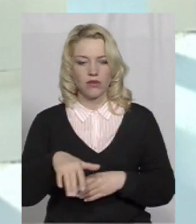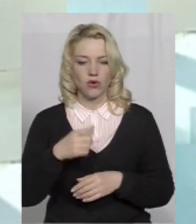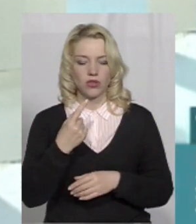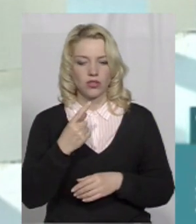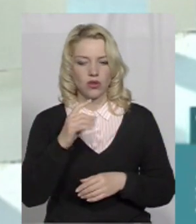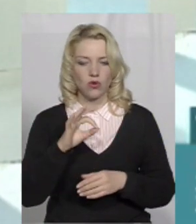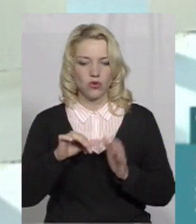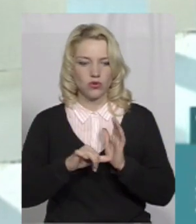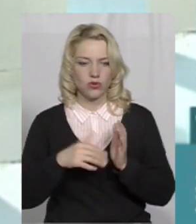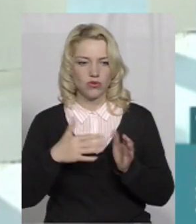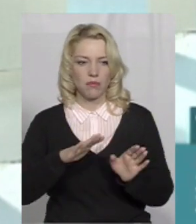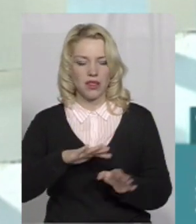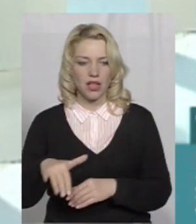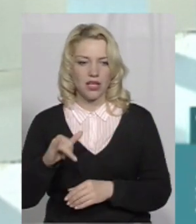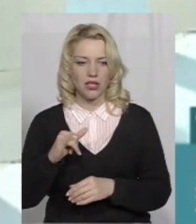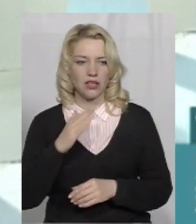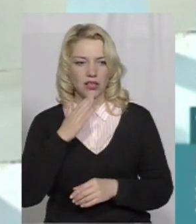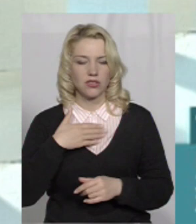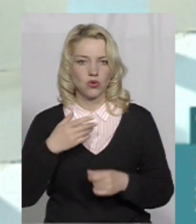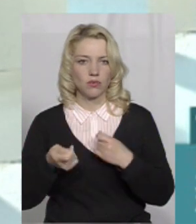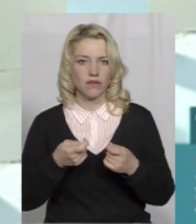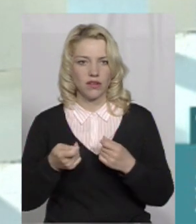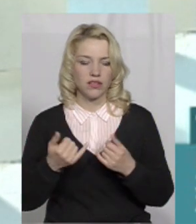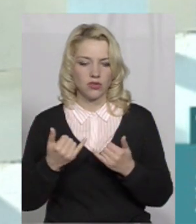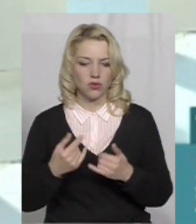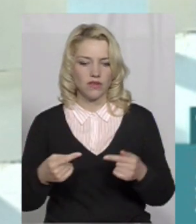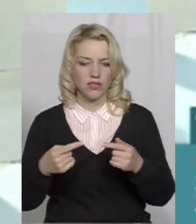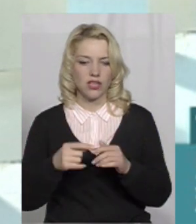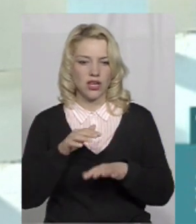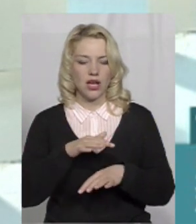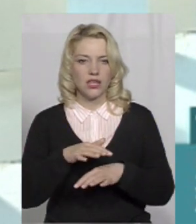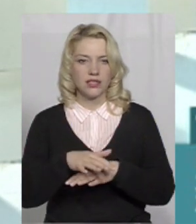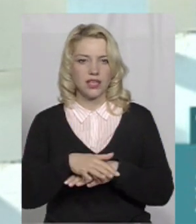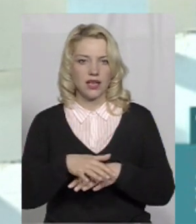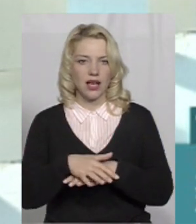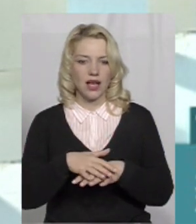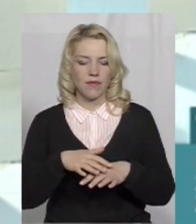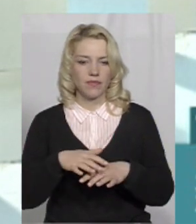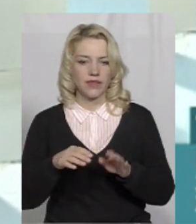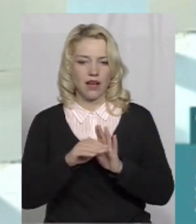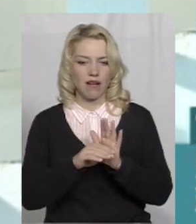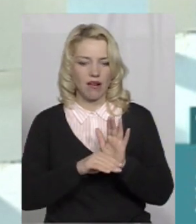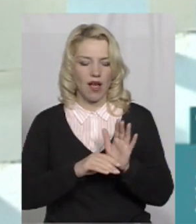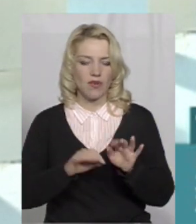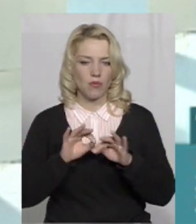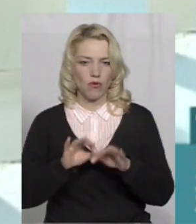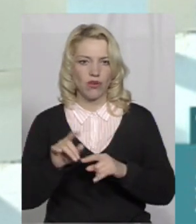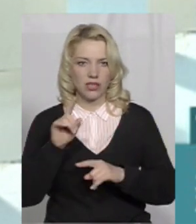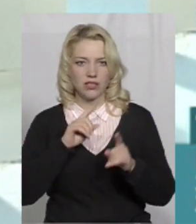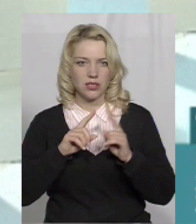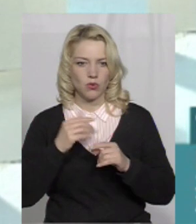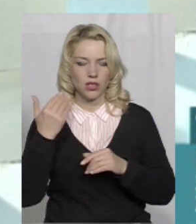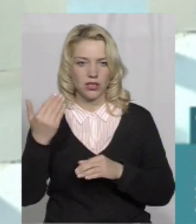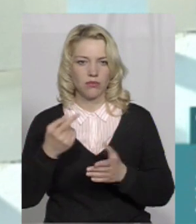11.06 минає. Наші управителі сьогодні визначились з графіком проведення зборів співвласників. Вони їм доводять в